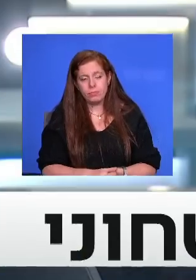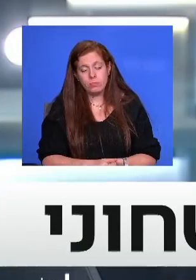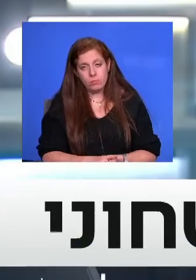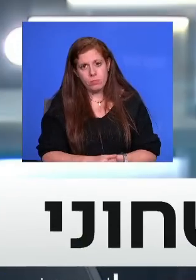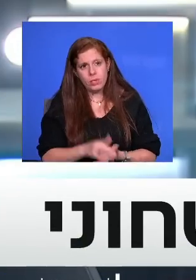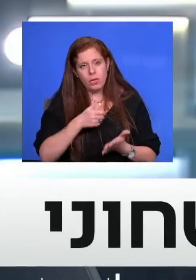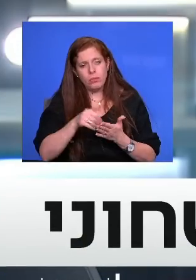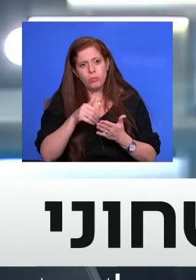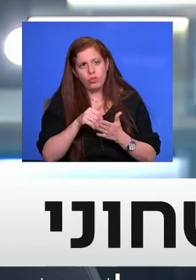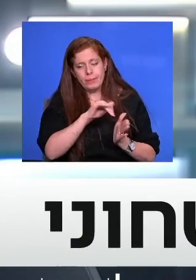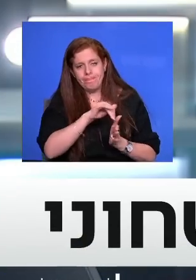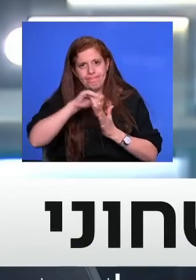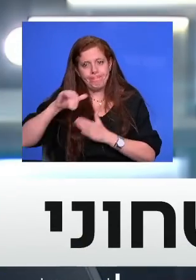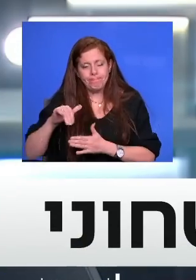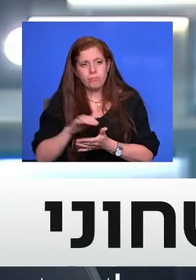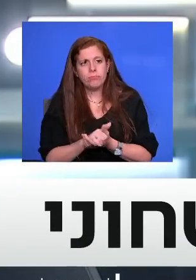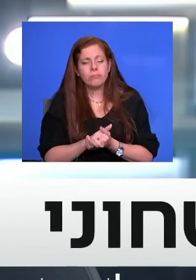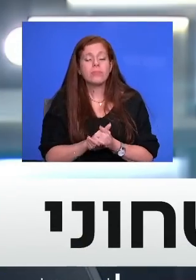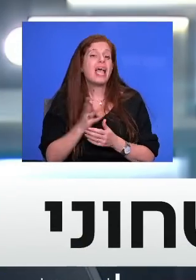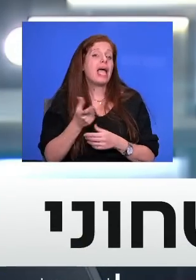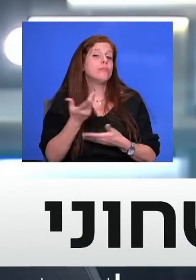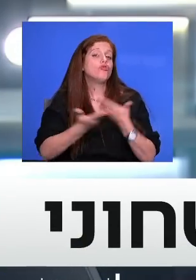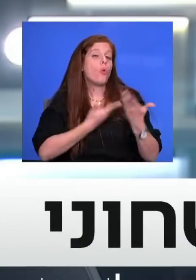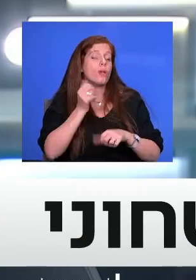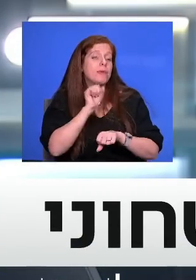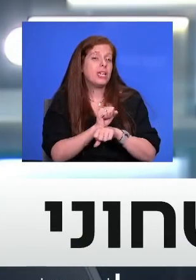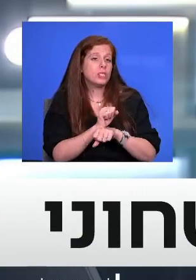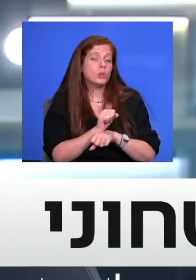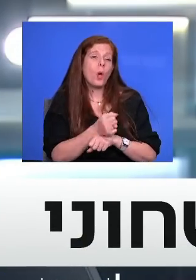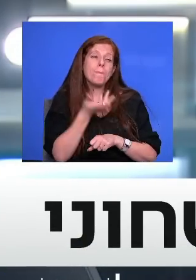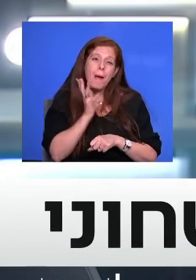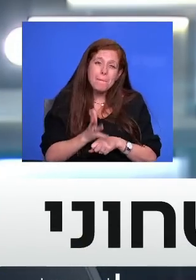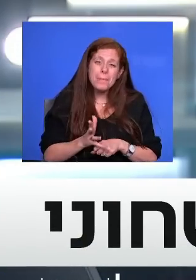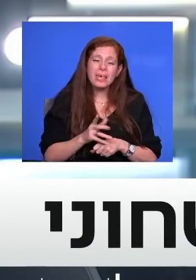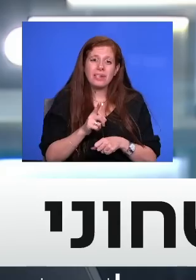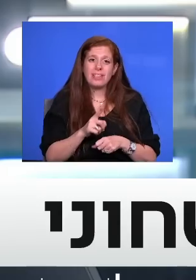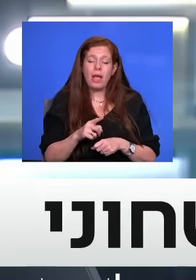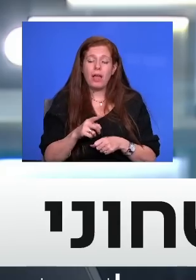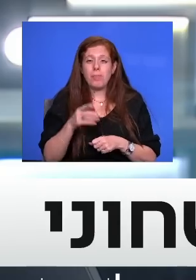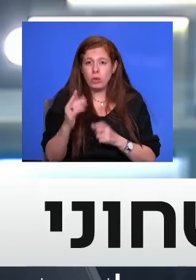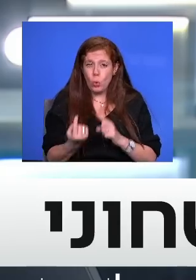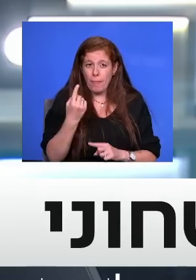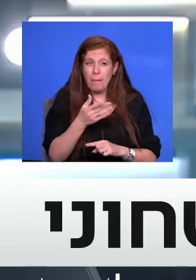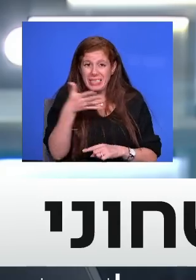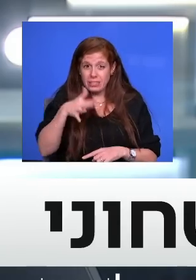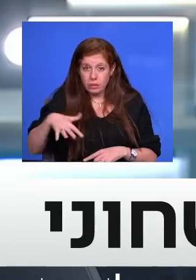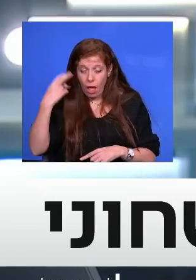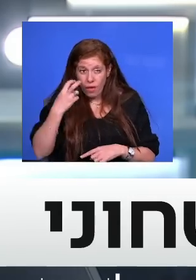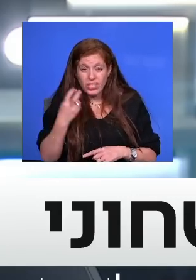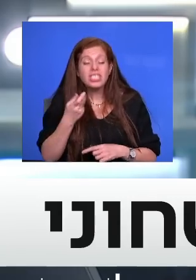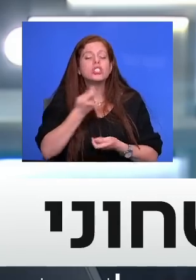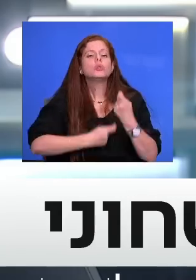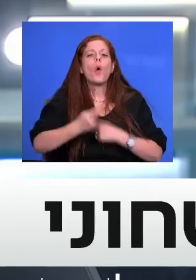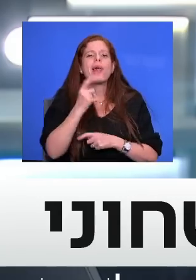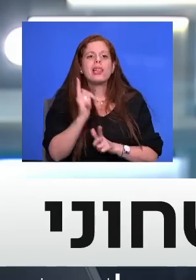ממשיכים בעניין אחר. האם שירות בתי הסוהר מחמיר את המדיניות בפשיעה במגזר הערבי ובגנבות הנשק? סוחר נשק שנעצר